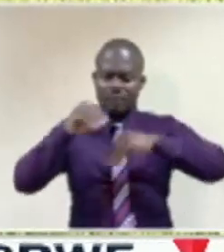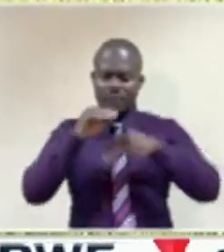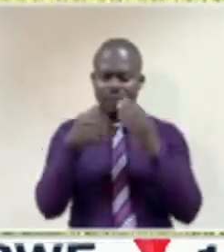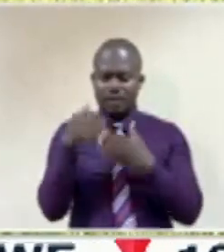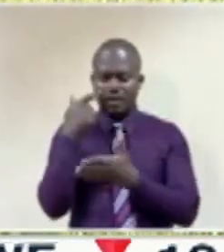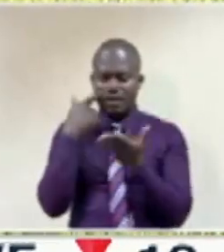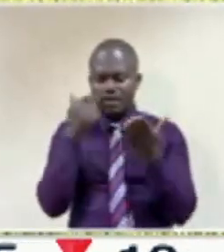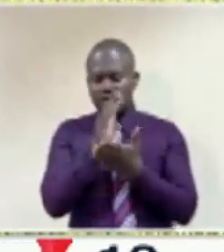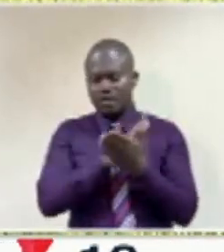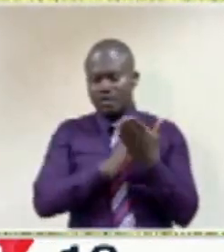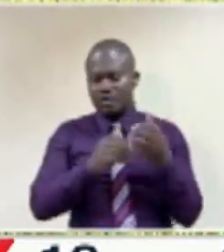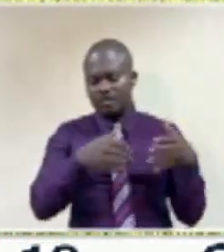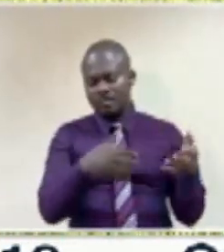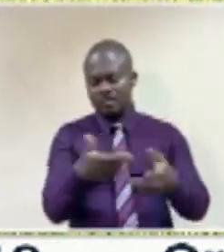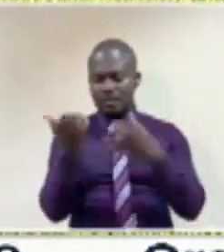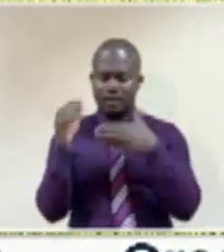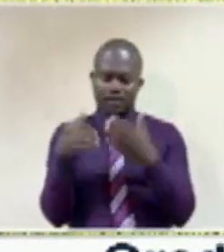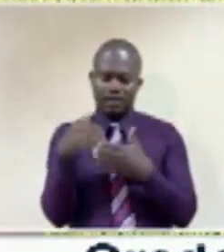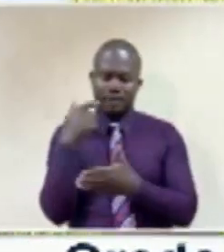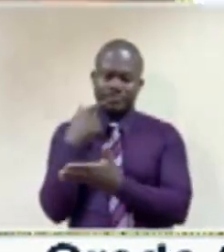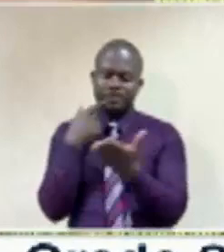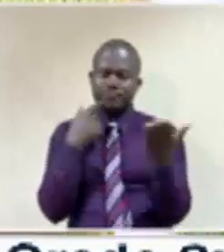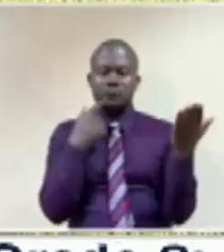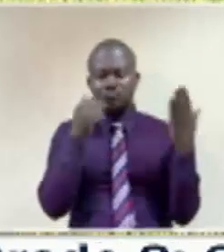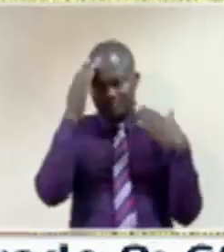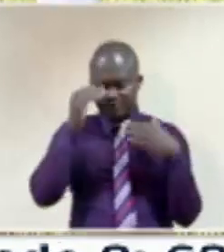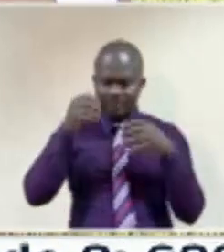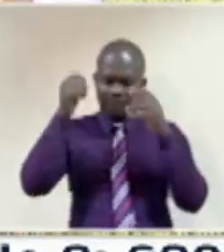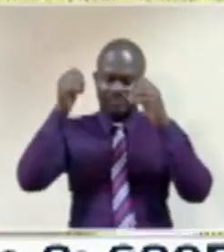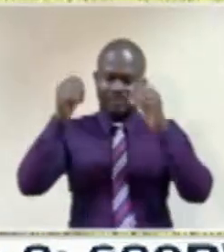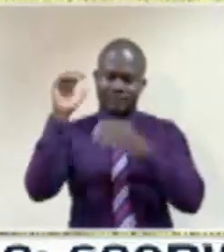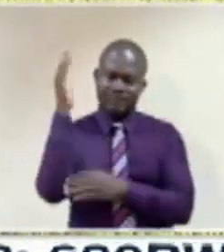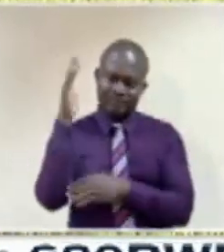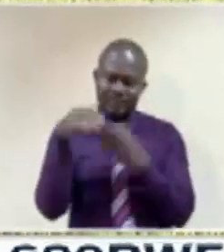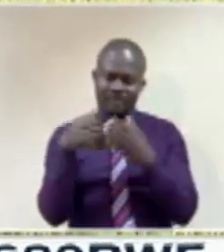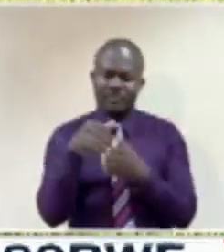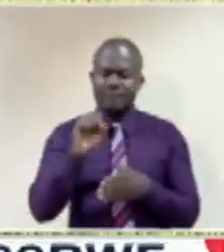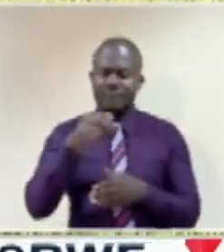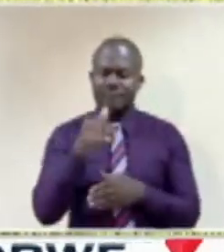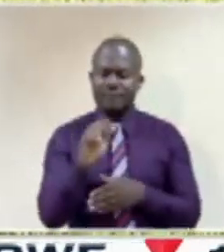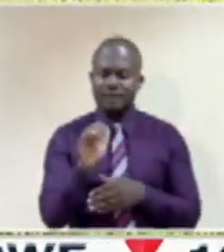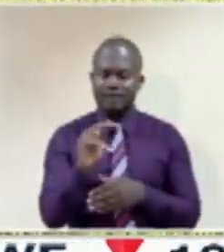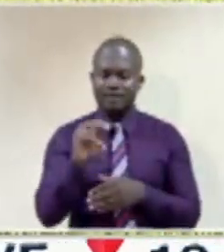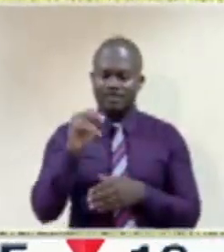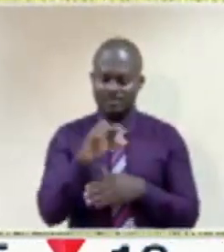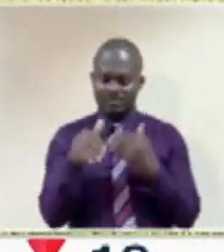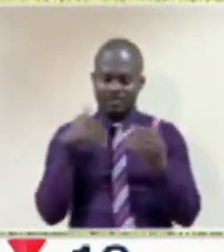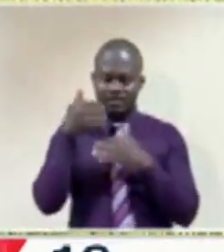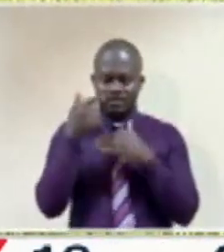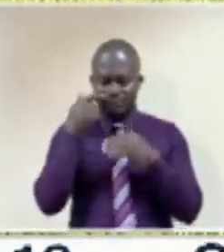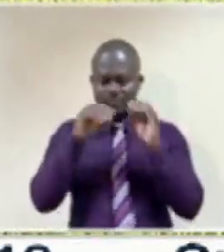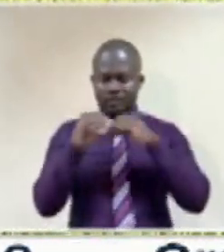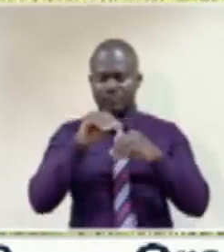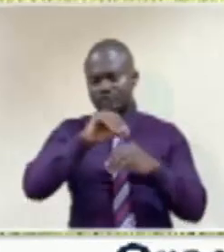umwe wamenekaga inyuma cyangwa se imbere, kuko twakubitaga ku biti, tugakubita kuri shitingi, ubwo rero hakaba umusaruro nyine